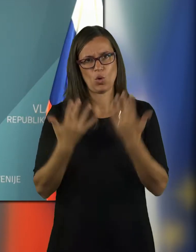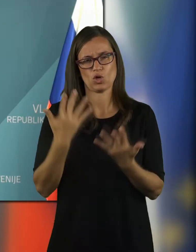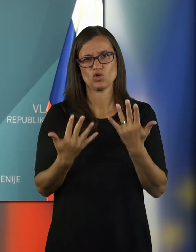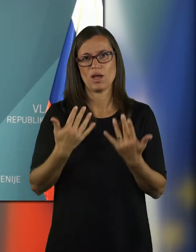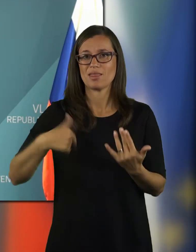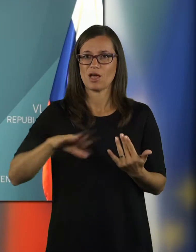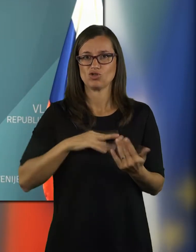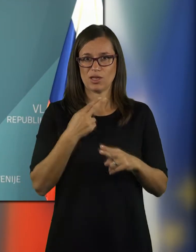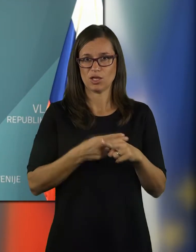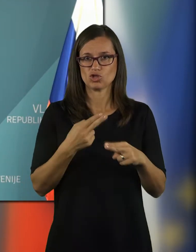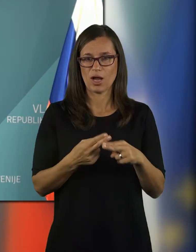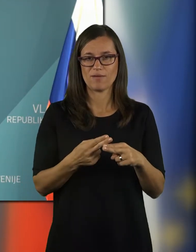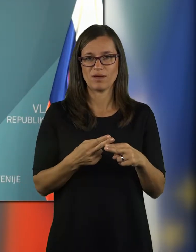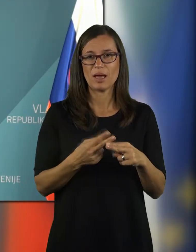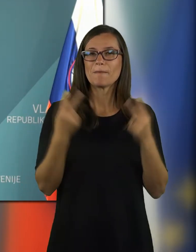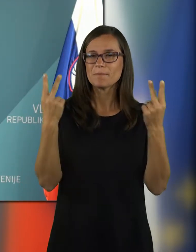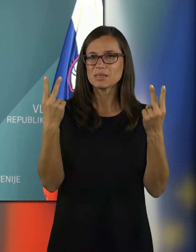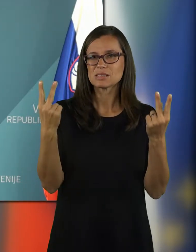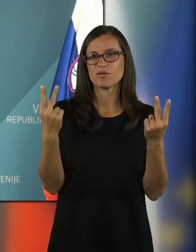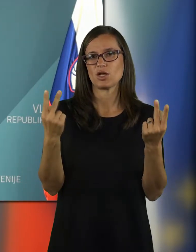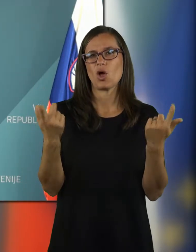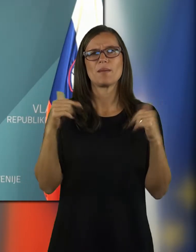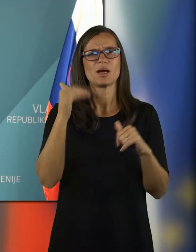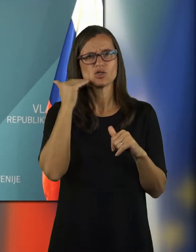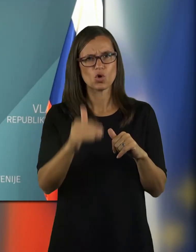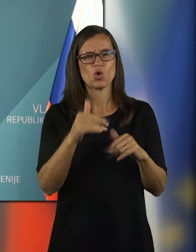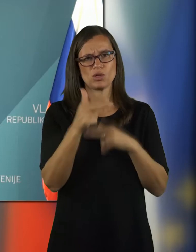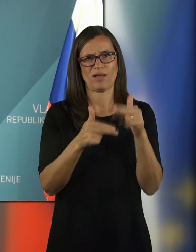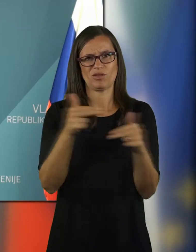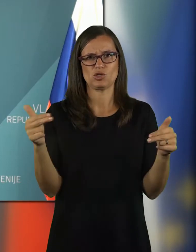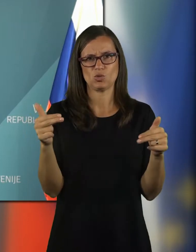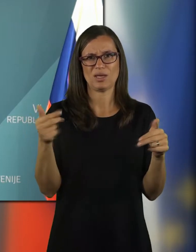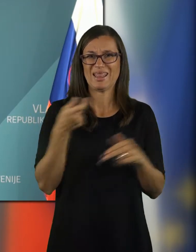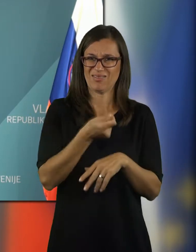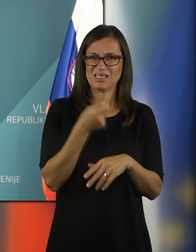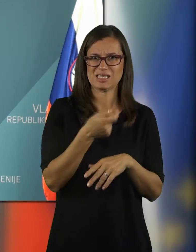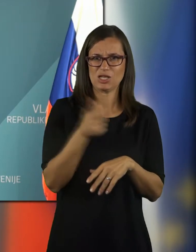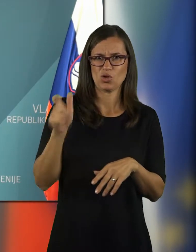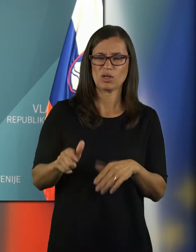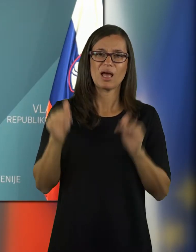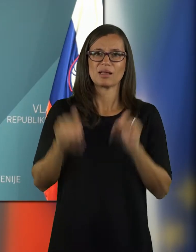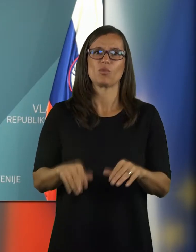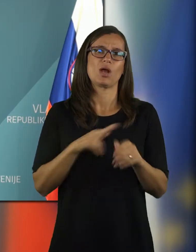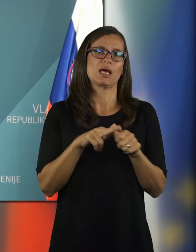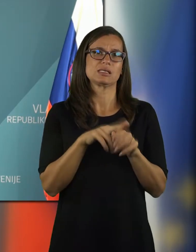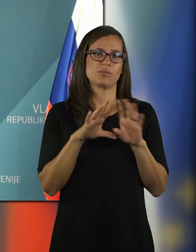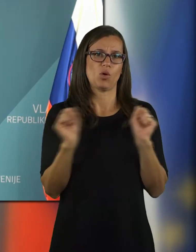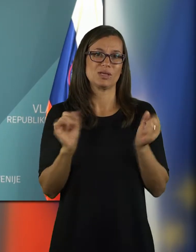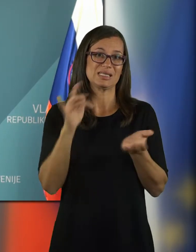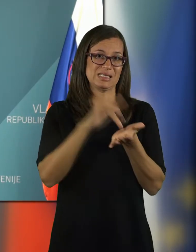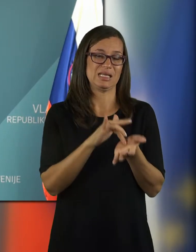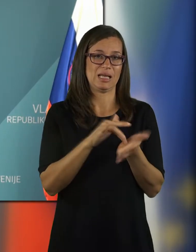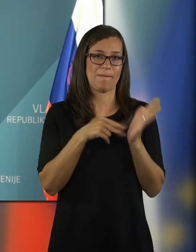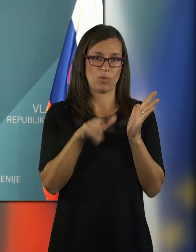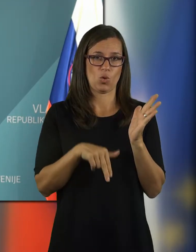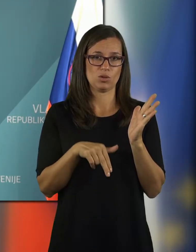proračuna naše države, bistveno ali pa strogo zavezuje investitorja, da mora izpolniti